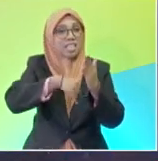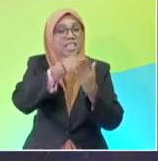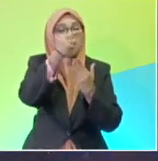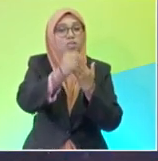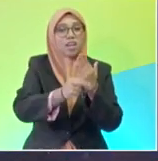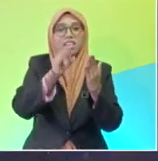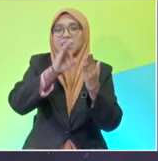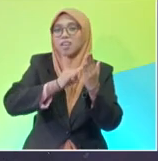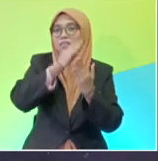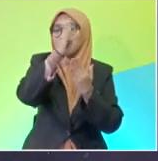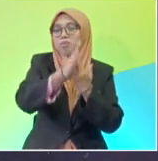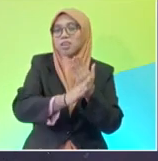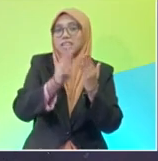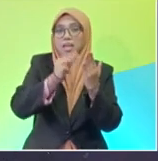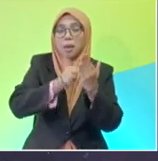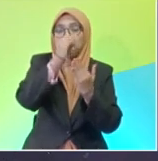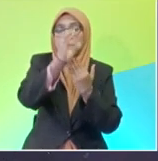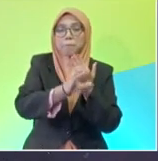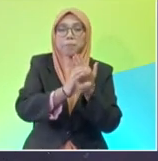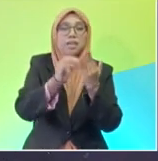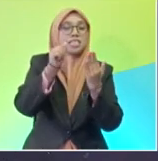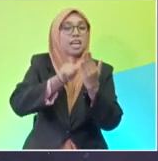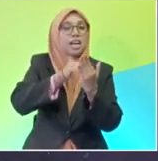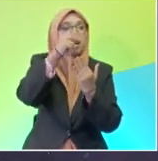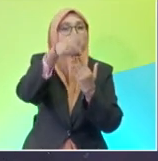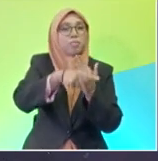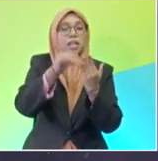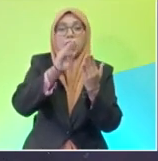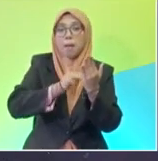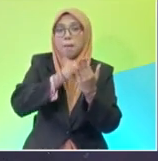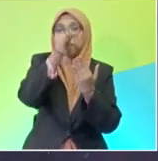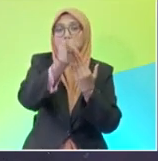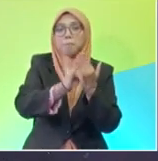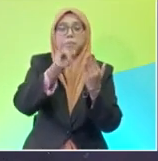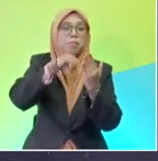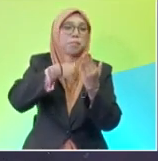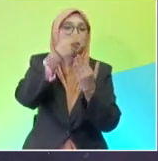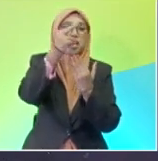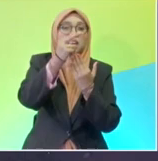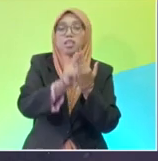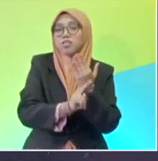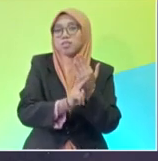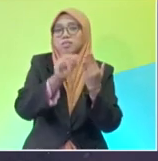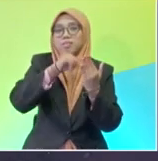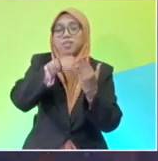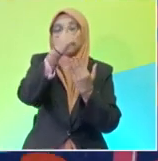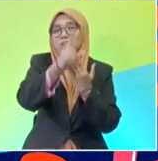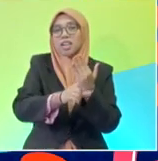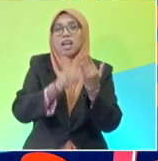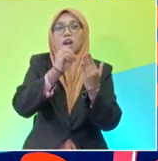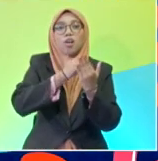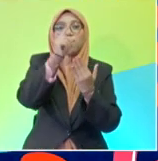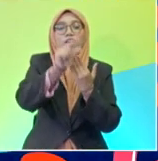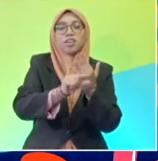Januari, Februari, March, April, May, June, July, August, September, October,